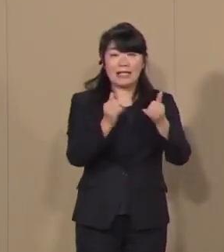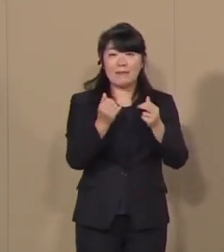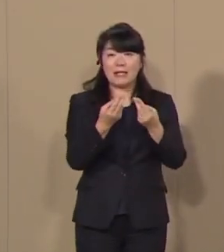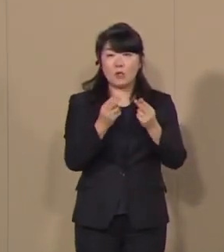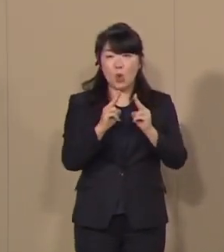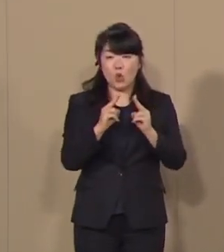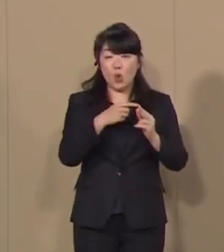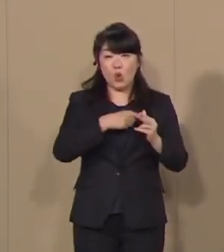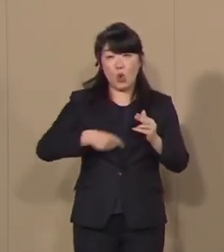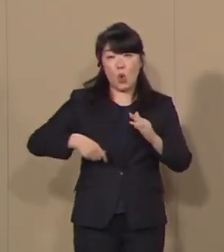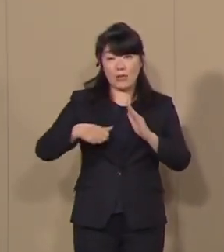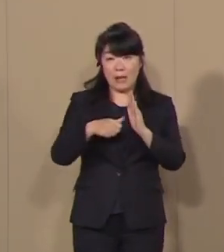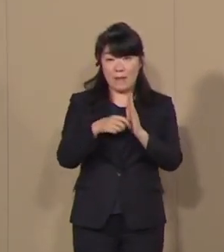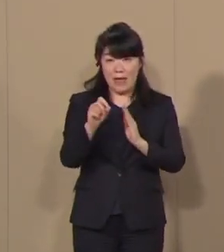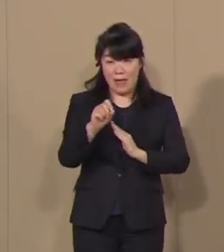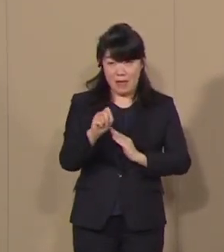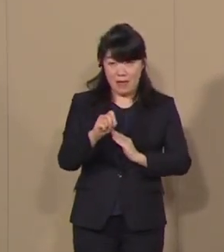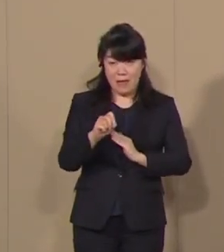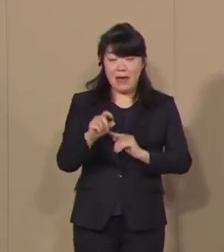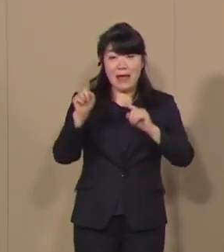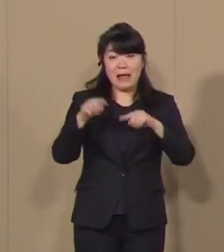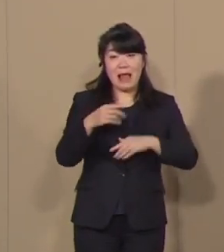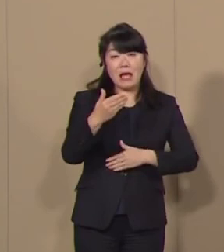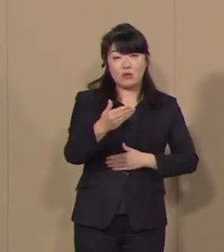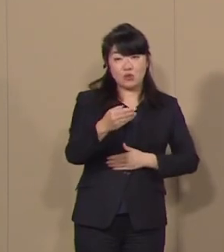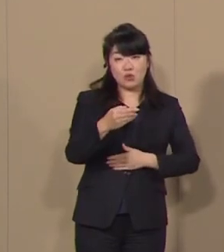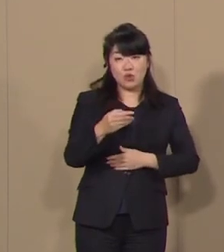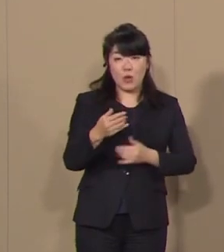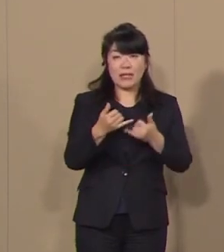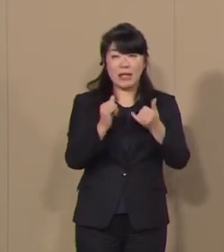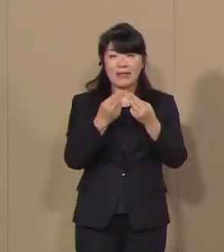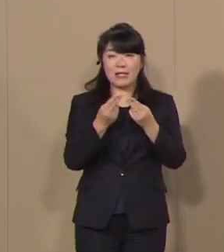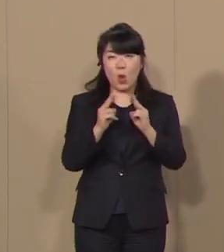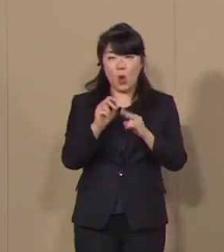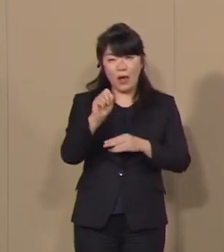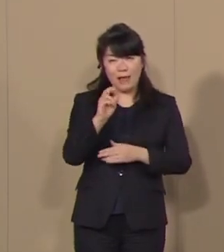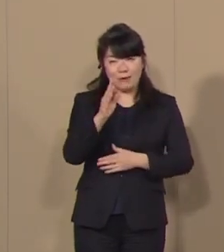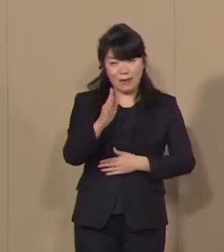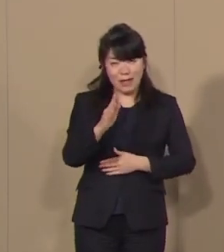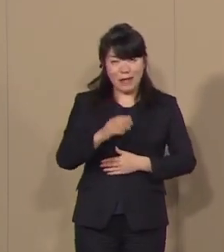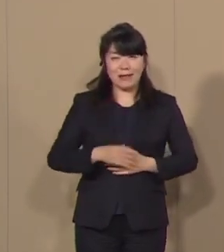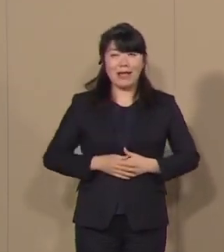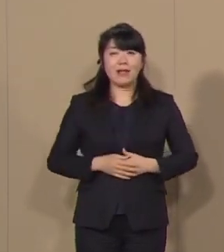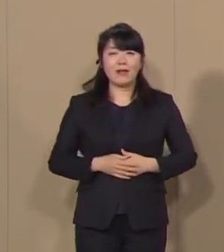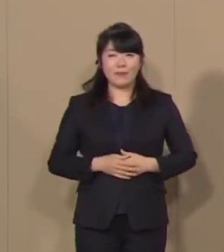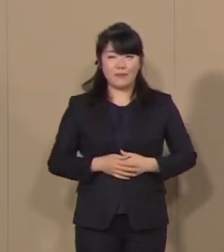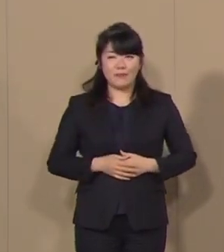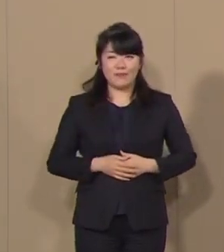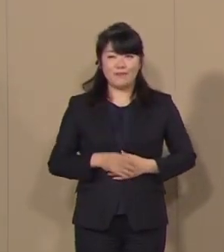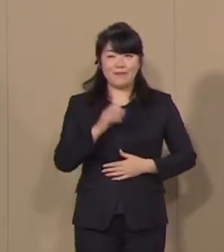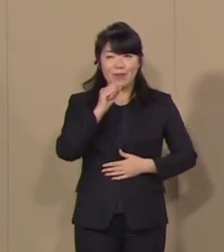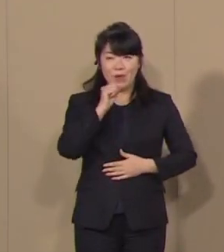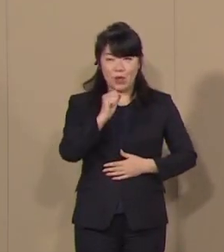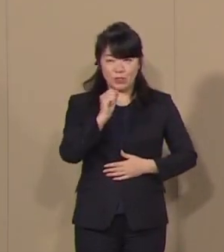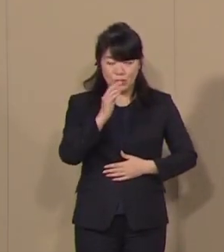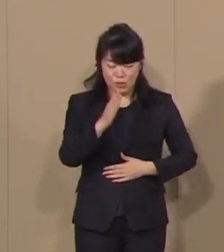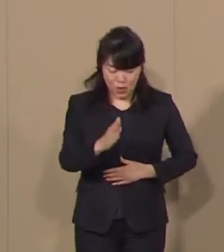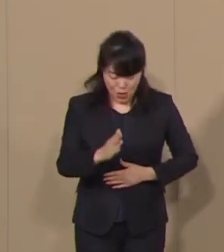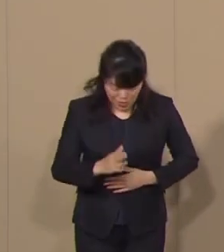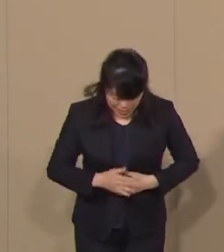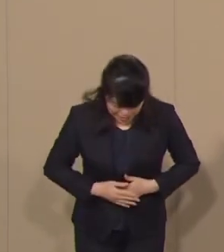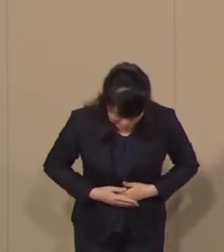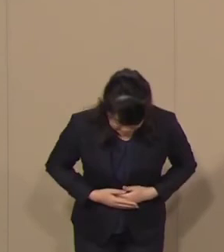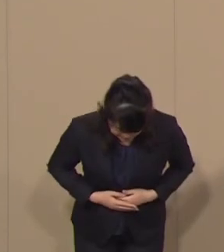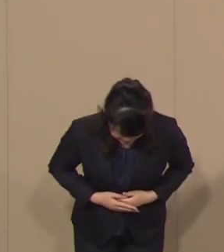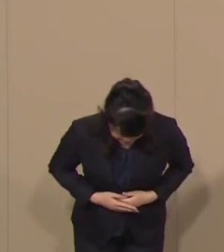社民党の候補者比例区は社民党と書いてくださいどうかよろしくお